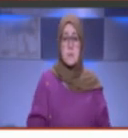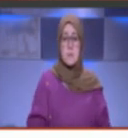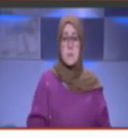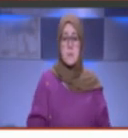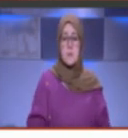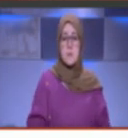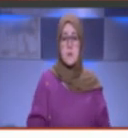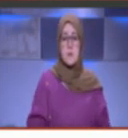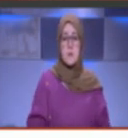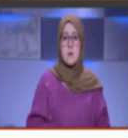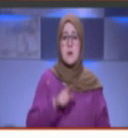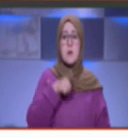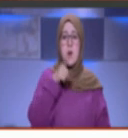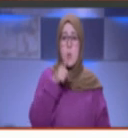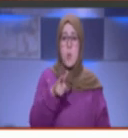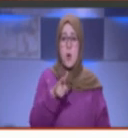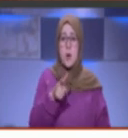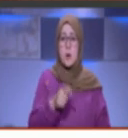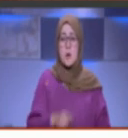قد وجه وأعطى